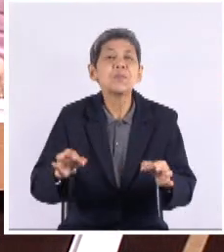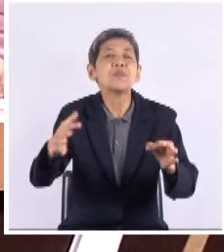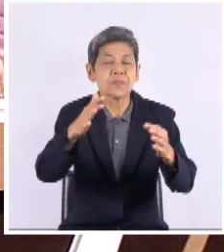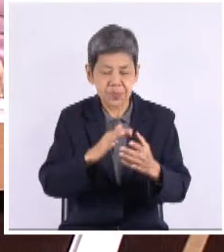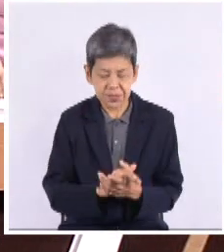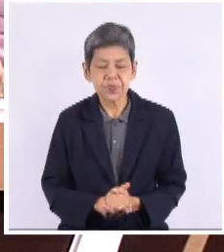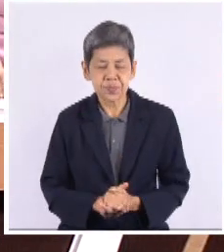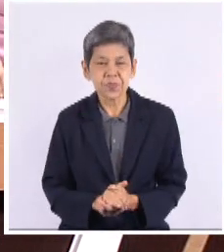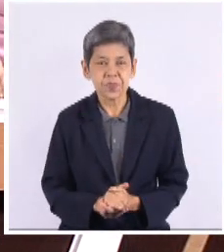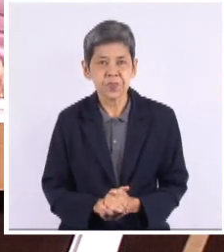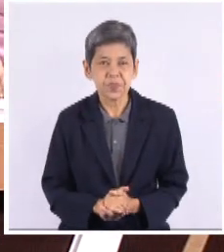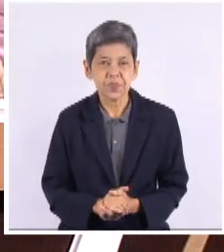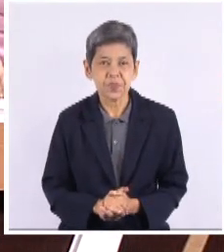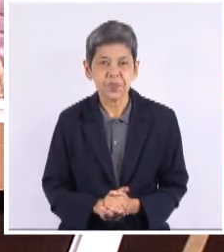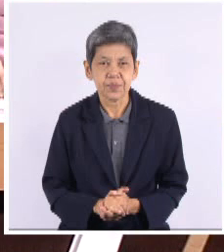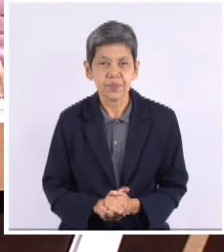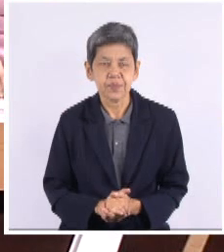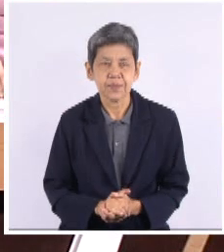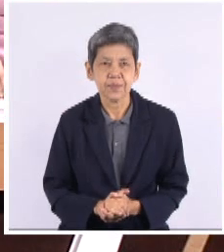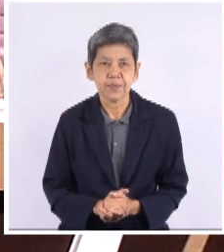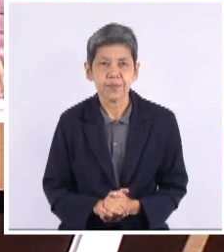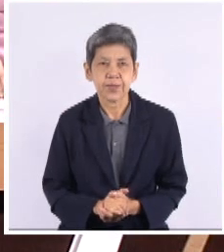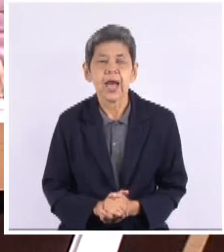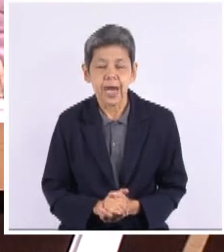โรคถูกต้องครับก็ผู้ชมไปดูที่